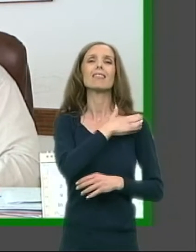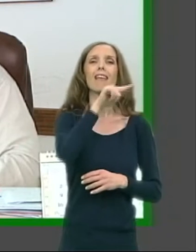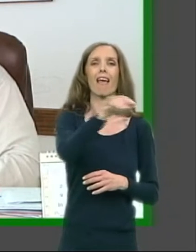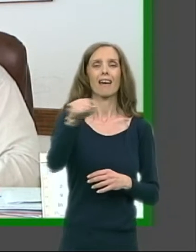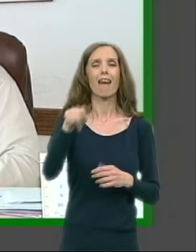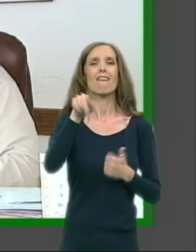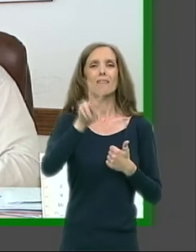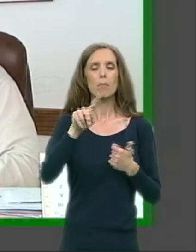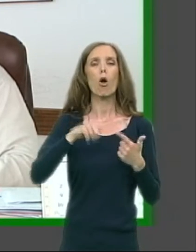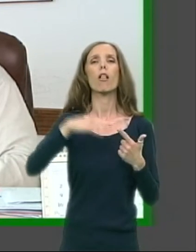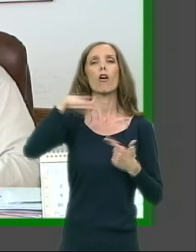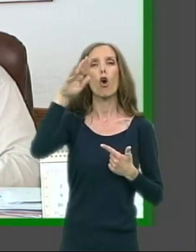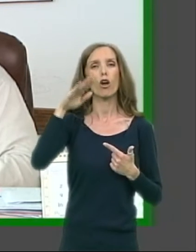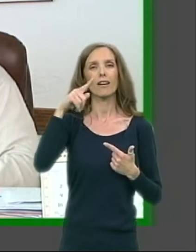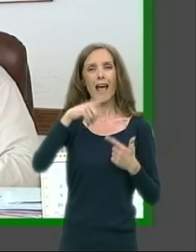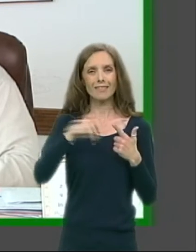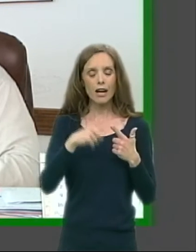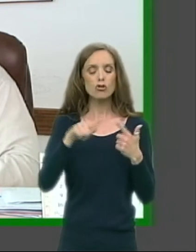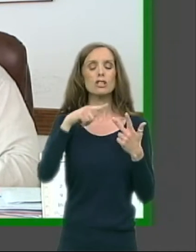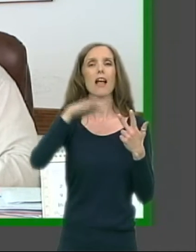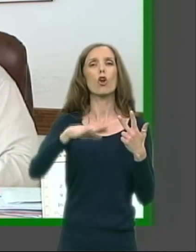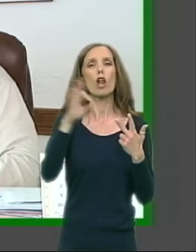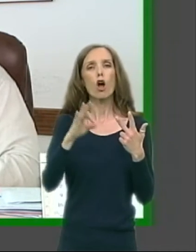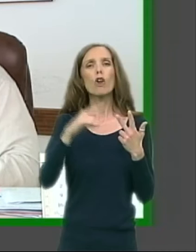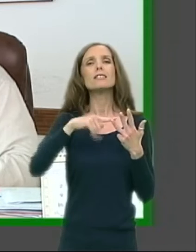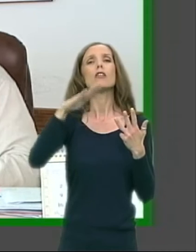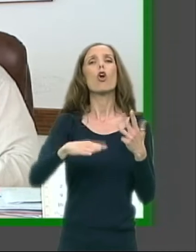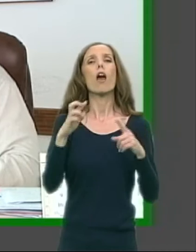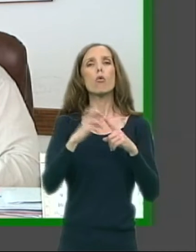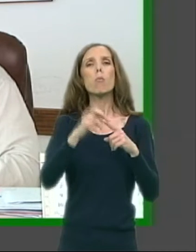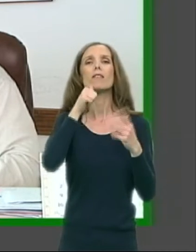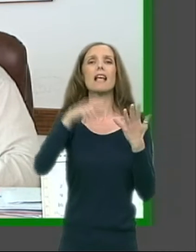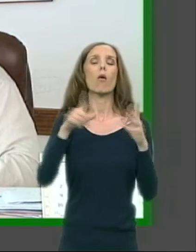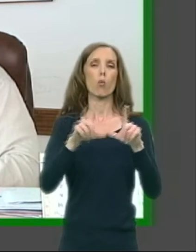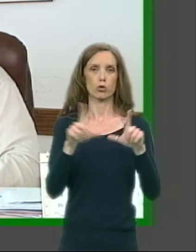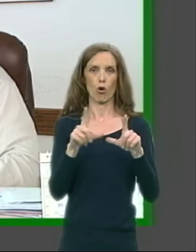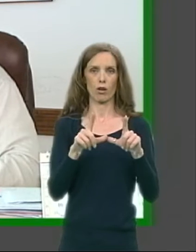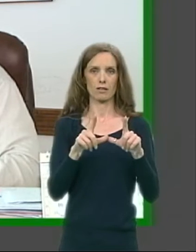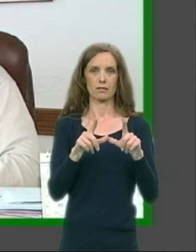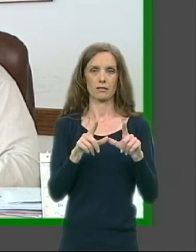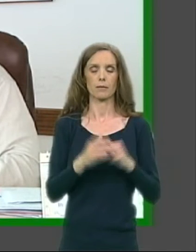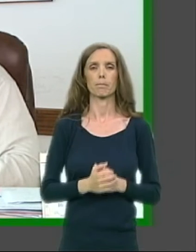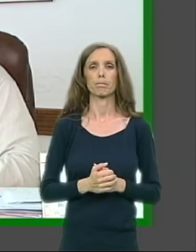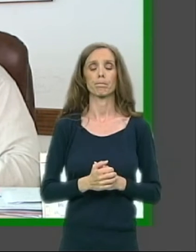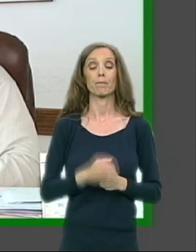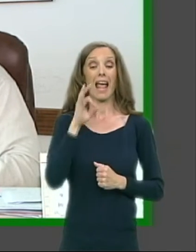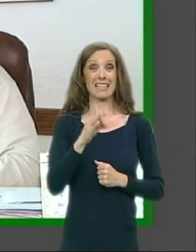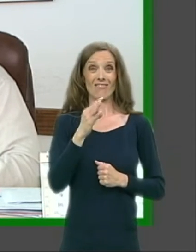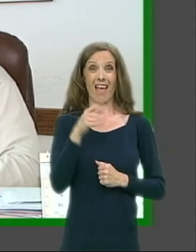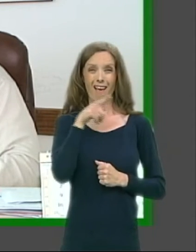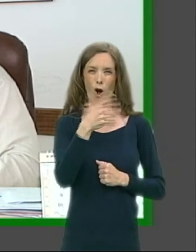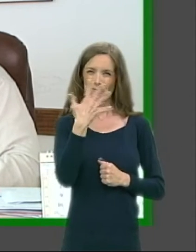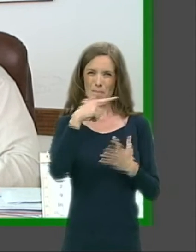Vrhpolju, Gornjoj Trešnici, Donjoj Orovici, Donjoj Ljuboviđi i u Uzovnici. Svaka od